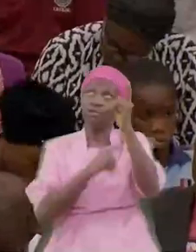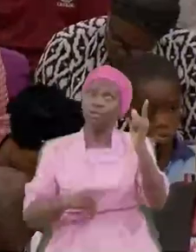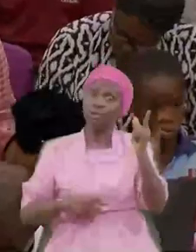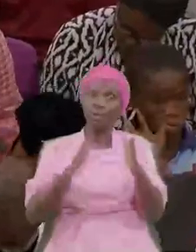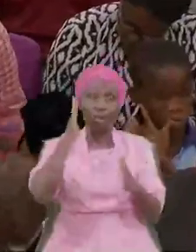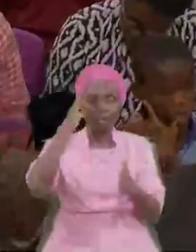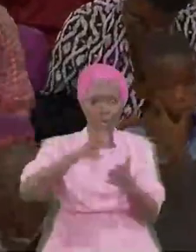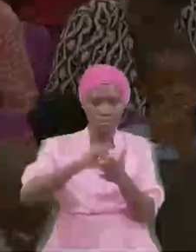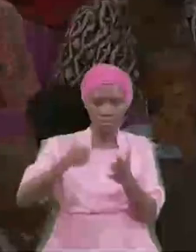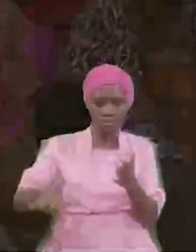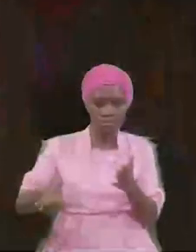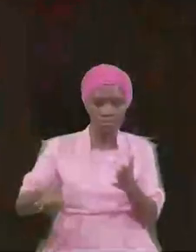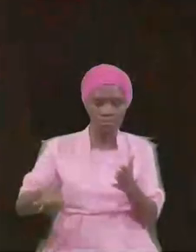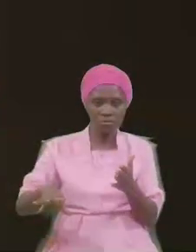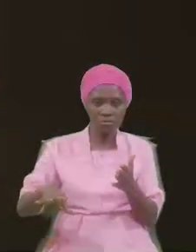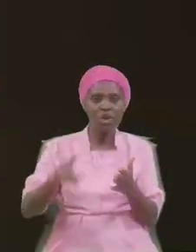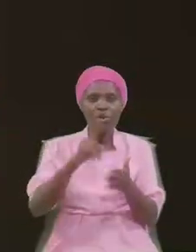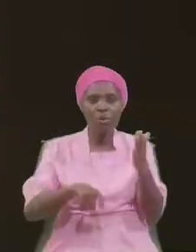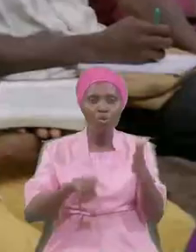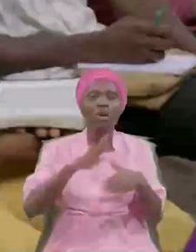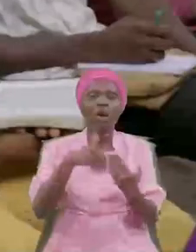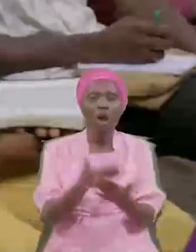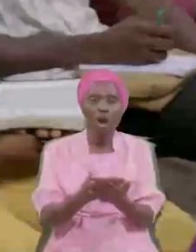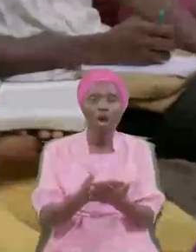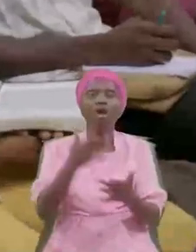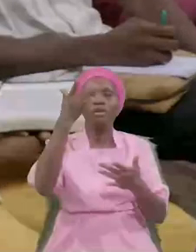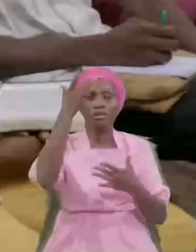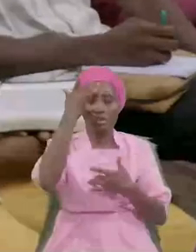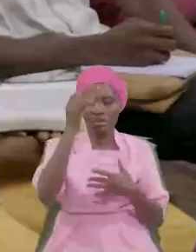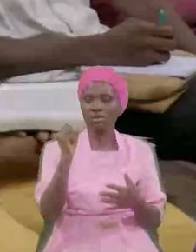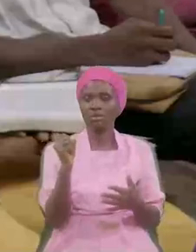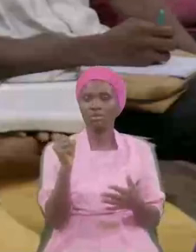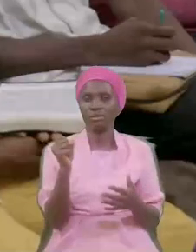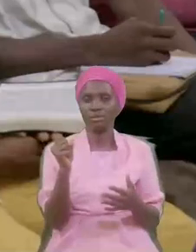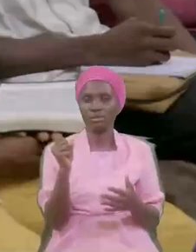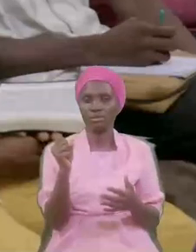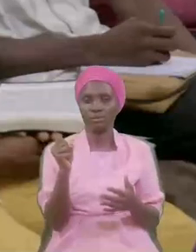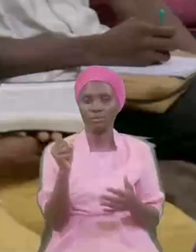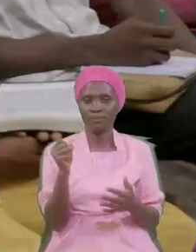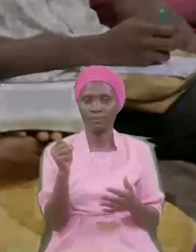L'Éternel éloignera de toi, dites-le moi, toute maladie.